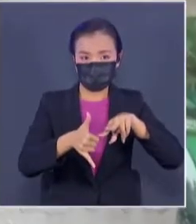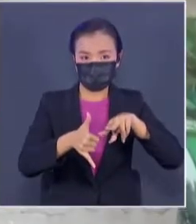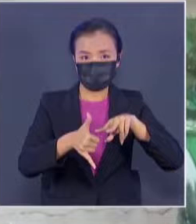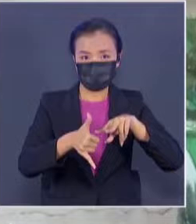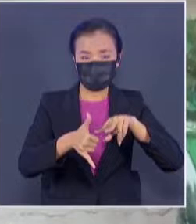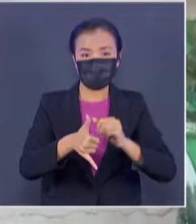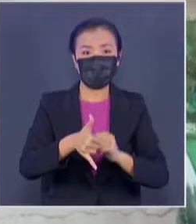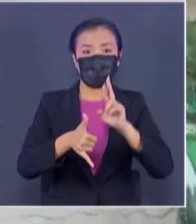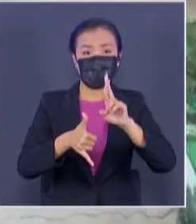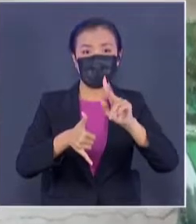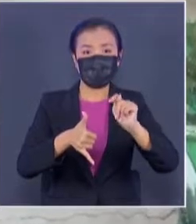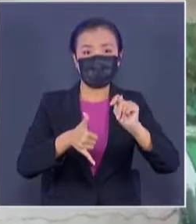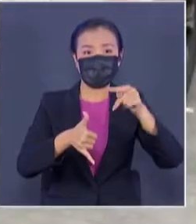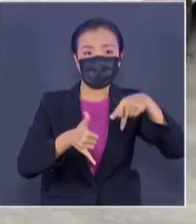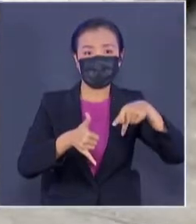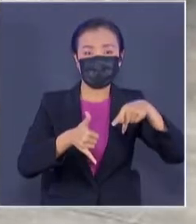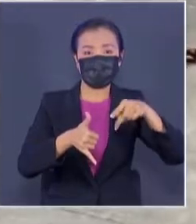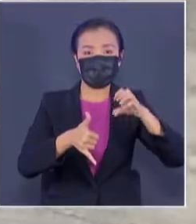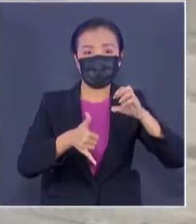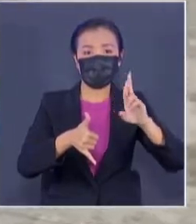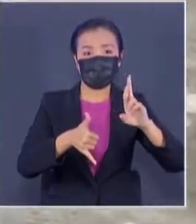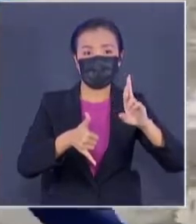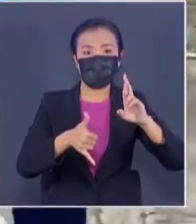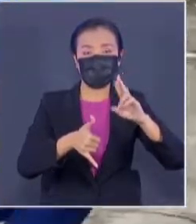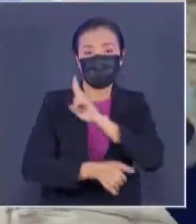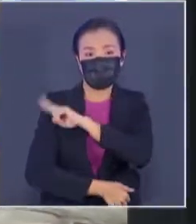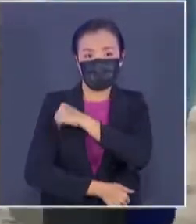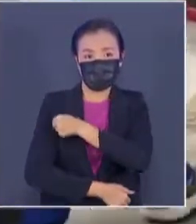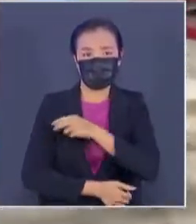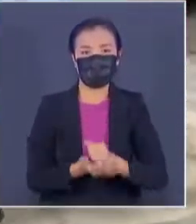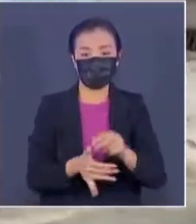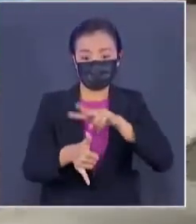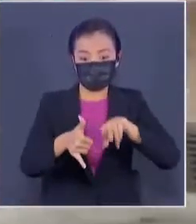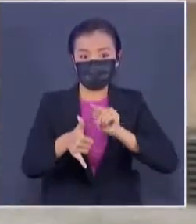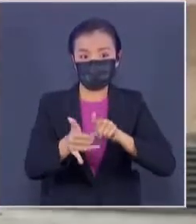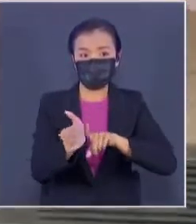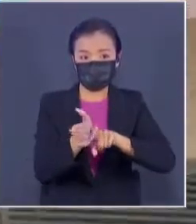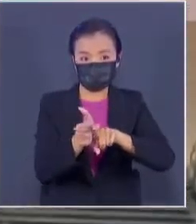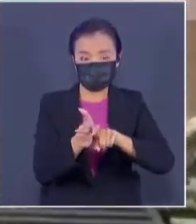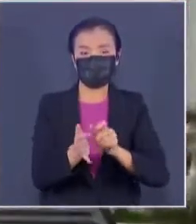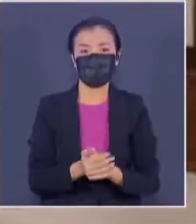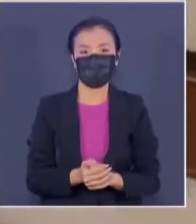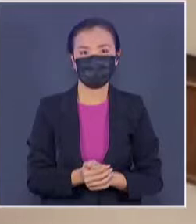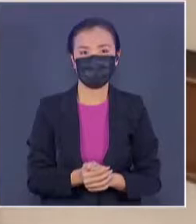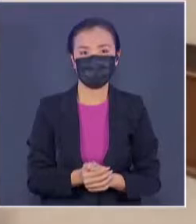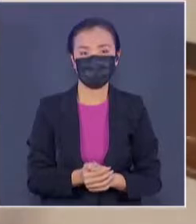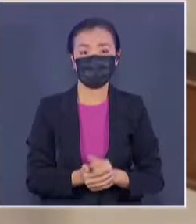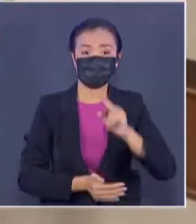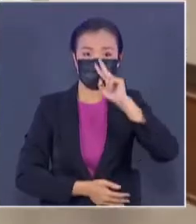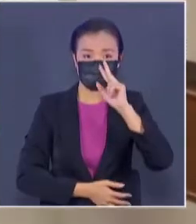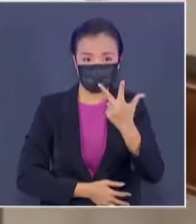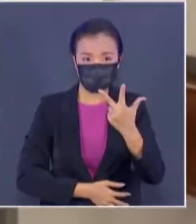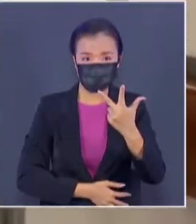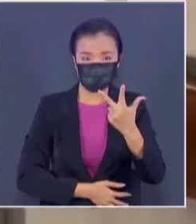แบบ RT-PCR ที่โรงพยาบาลเกาะสมุยซึ่งผลการตรวจหาเชื้อของหนุ่มอิสราเอลรายนี้ทั้ง3 ครั้ง